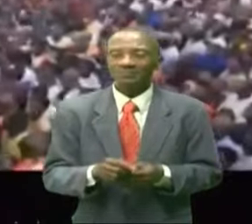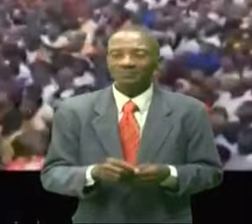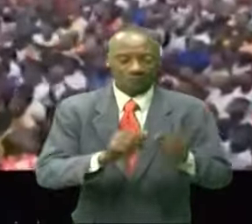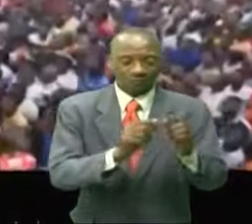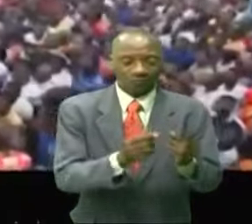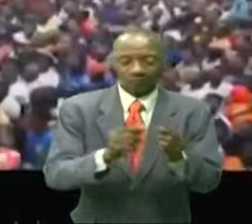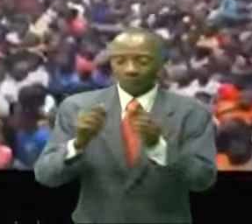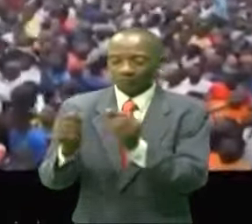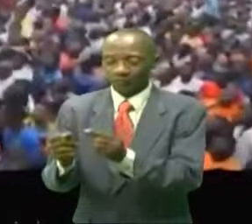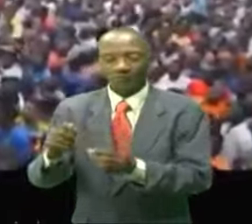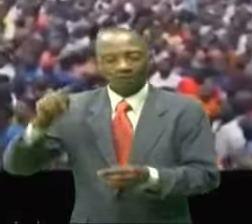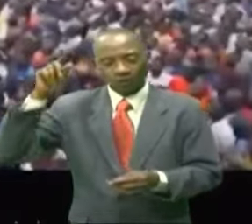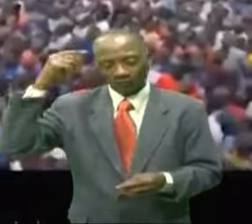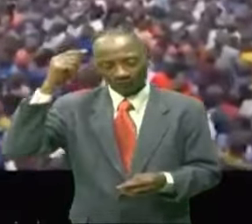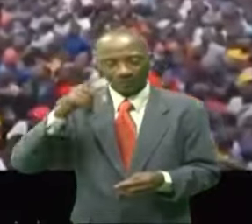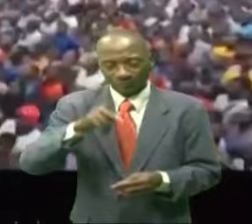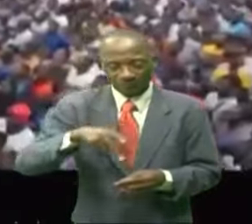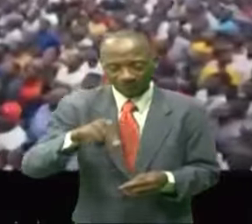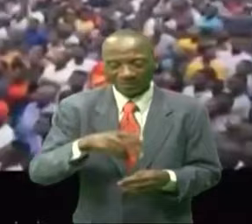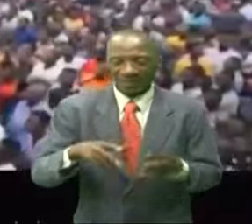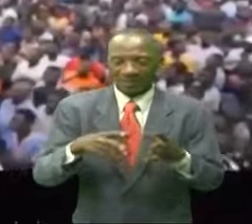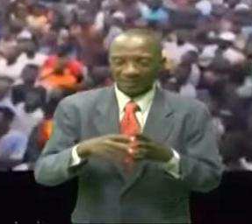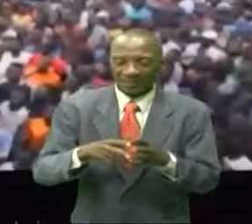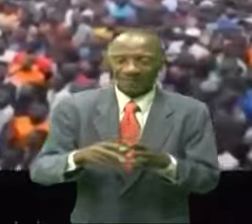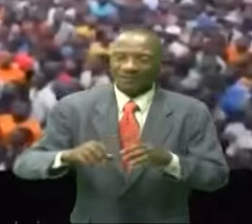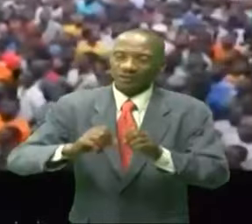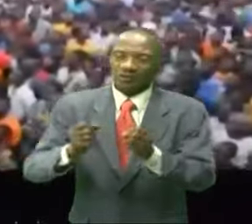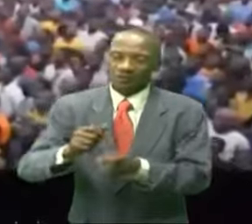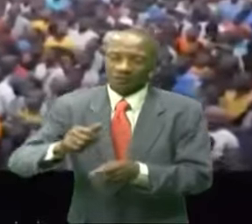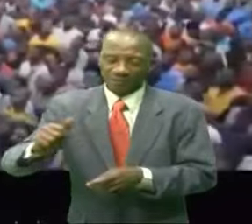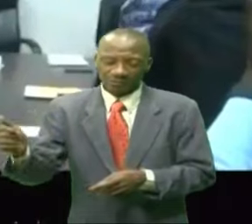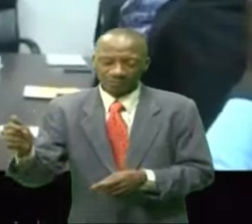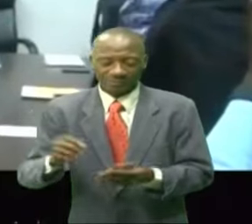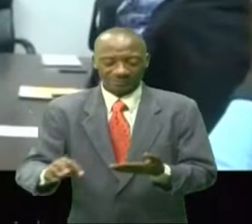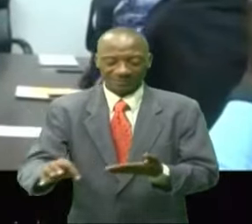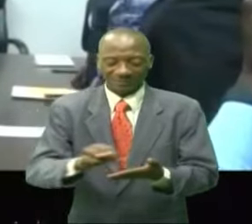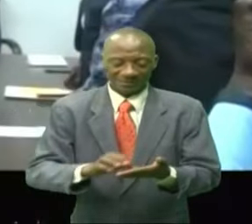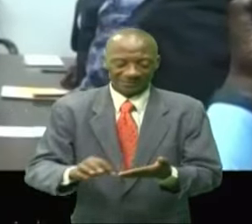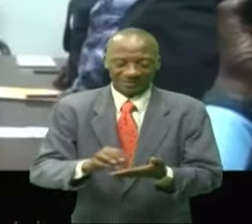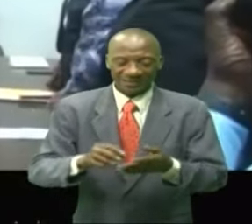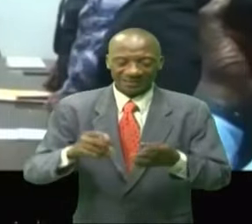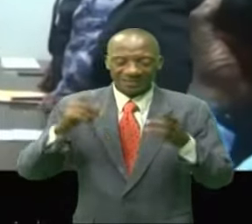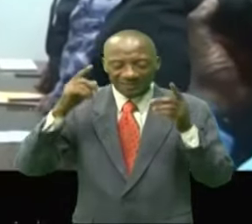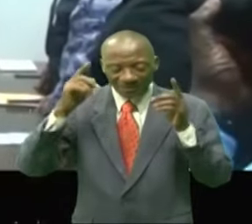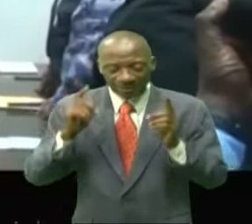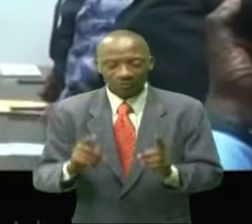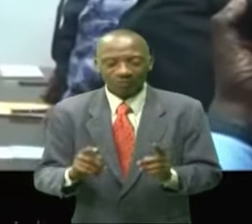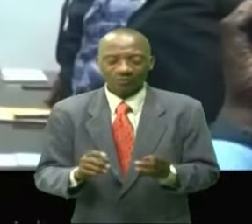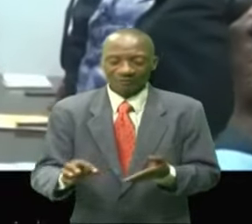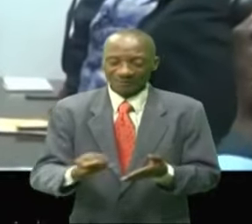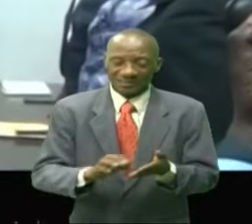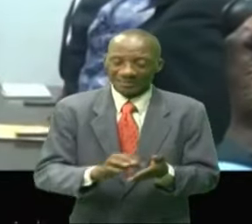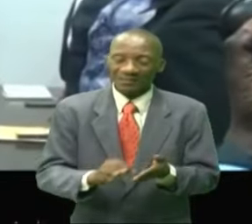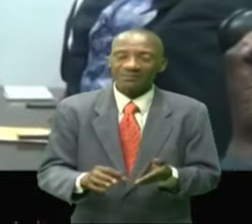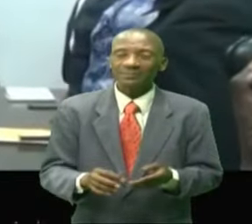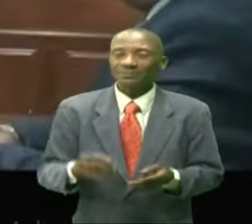Fédération internationale. Voilà qui vaut le soutien et l'accompagnement du gouvernement de la République. La présentation officielle de cette infrastructure sportive par le